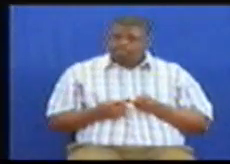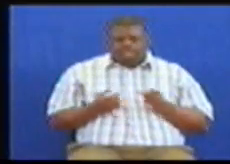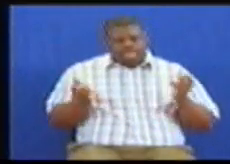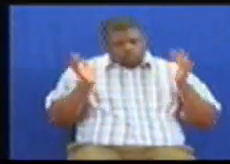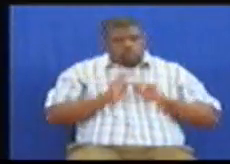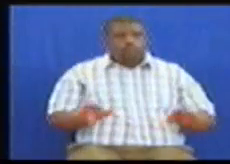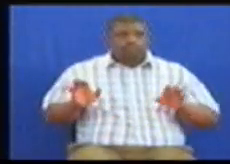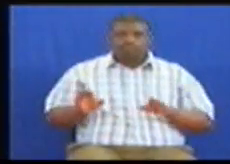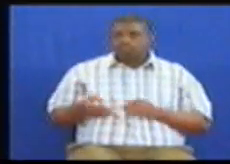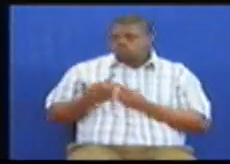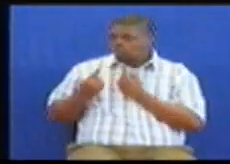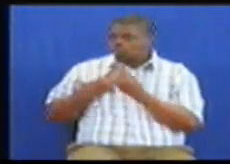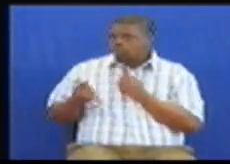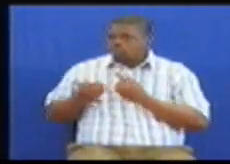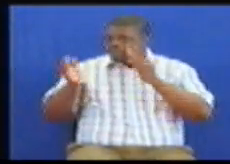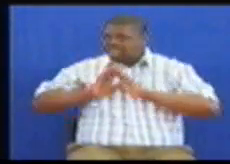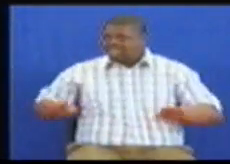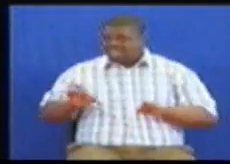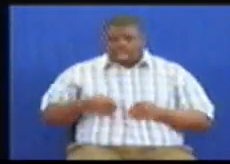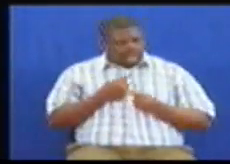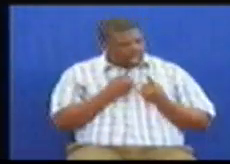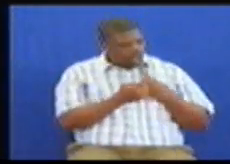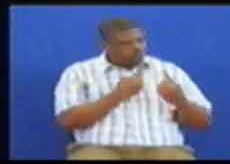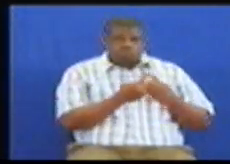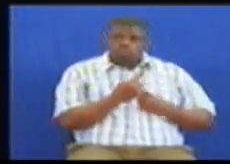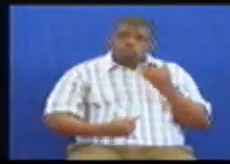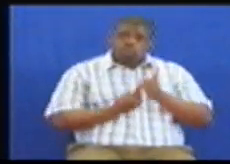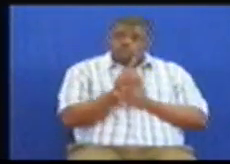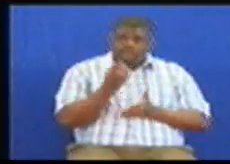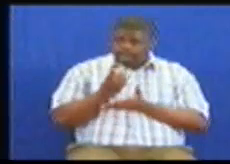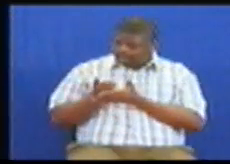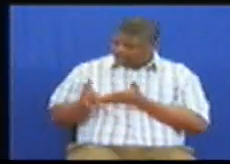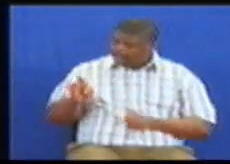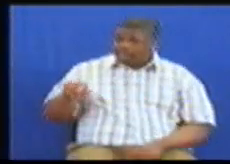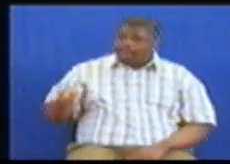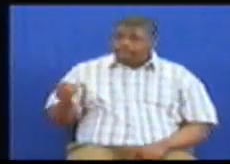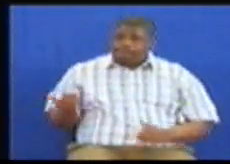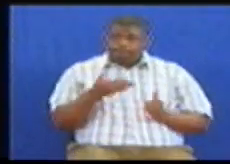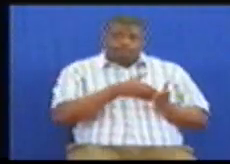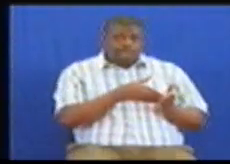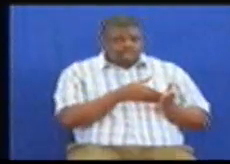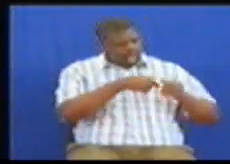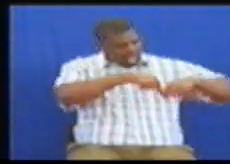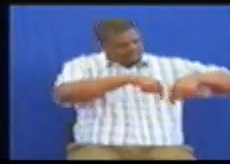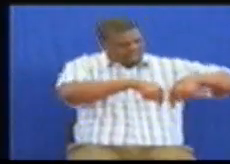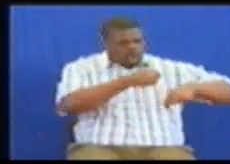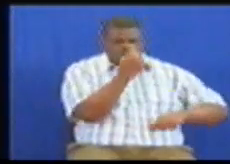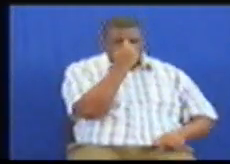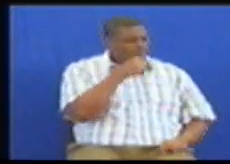ikamilike. Na tunapoongelea kukamilika kwa reli, hatuongelei kutoka Dar es Salaam mpaka sijui hapa Dodoma